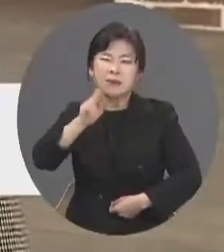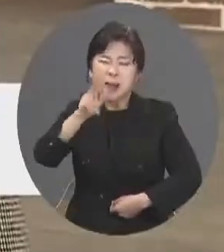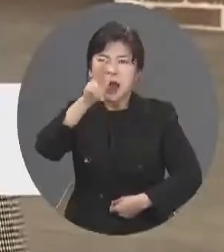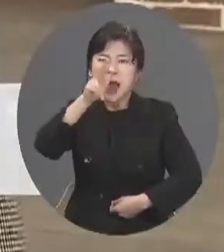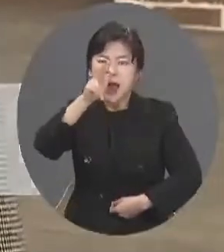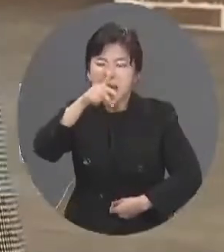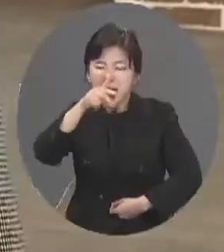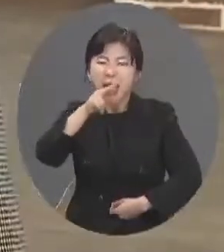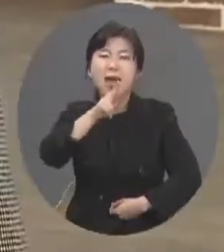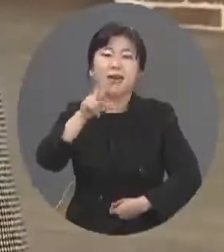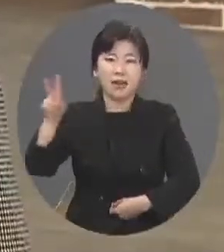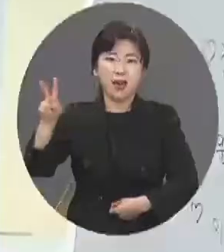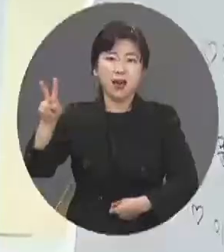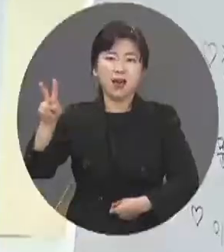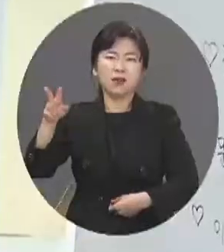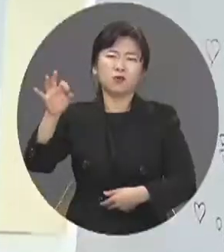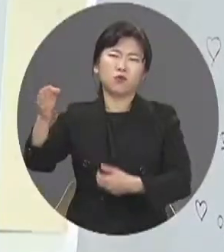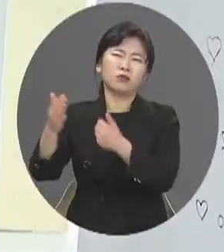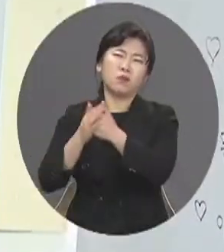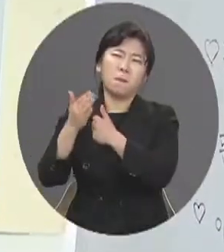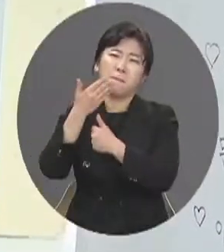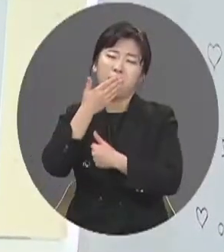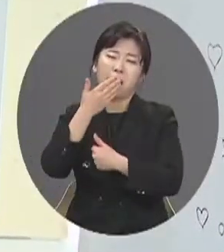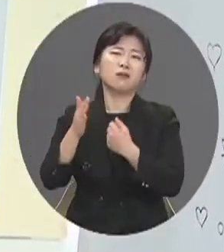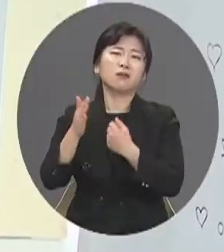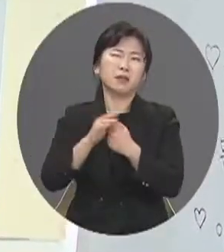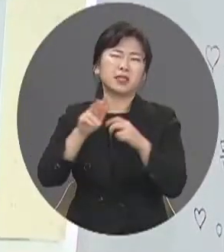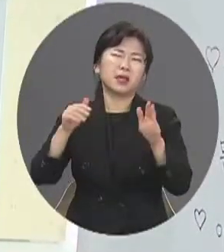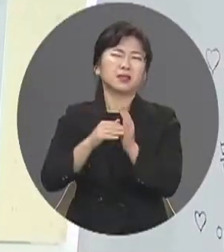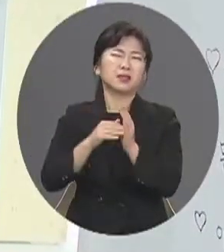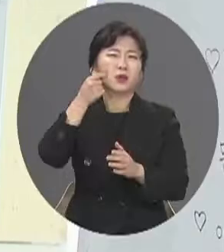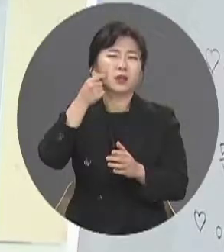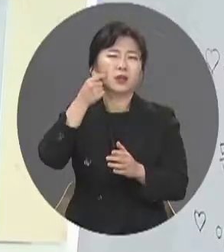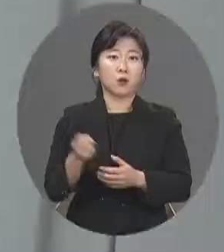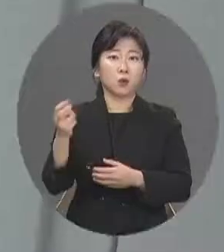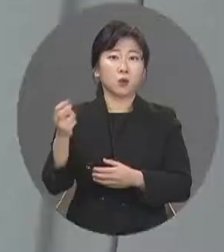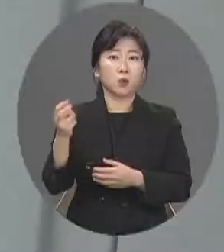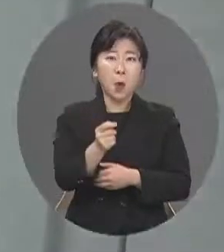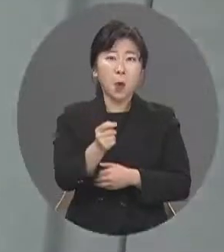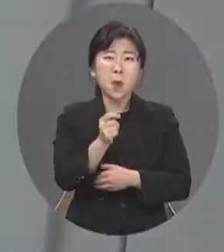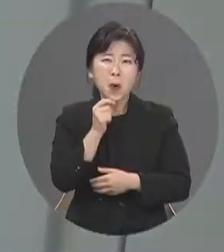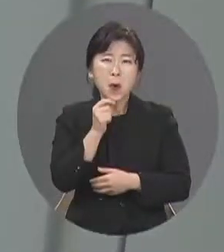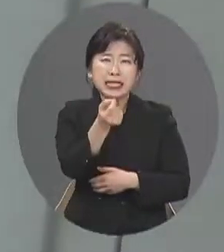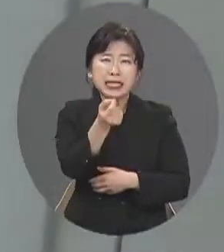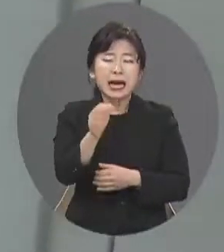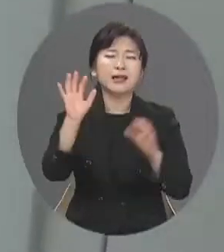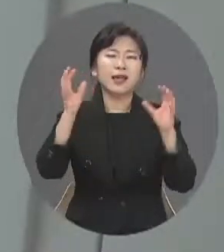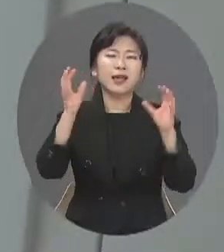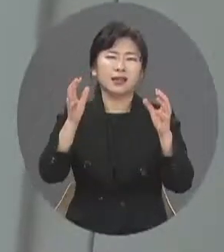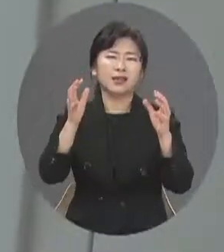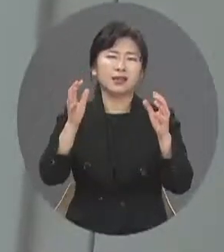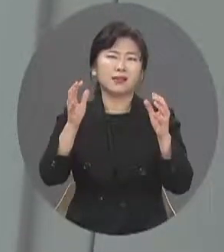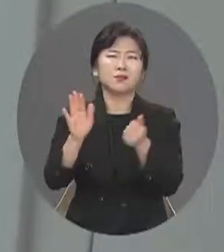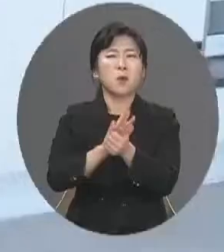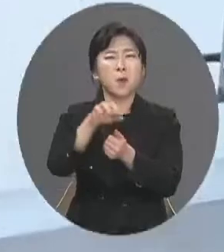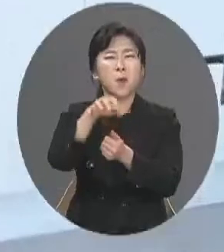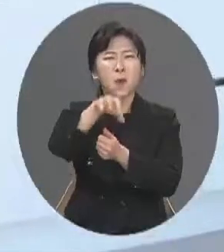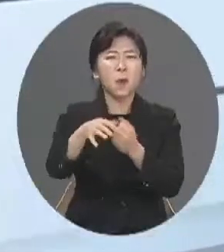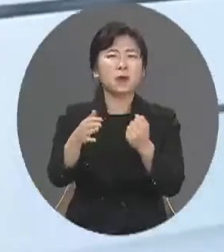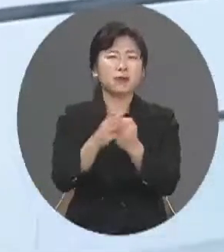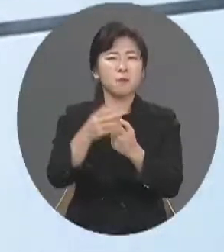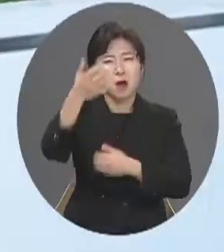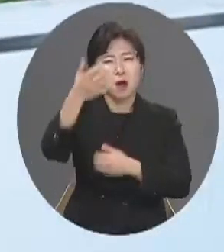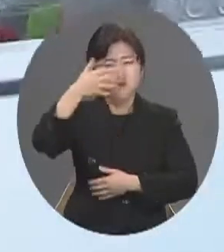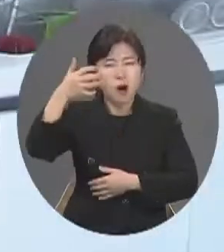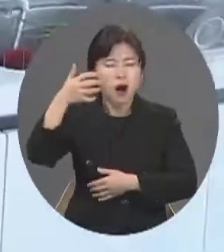그게 지원이 되거든요 여기에다 불 권 금오도 작다보니 후원금 조차 모으는 게 쉽지 않아서 지난